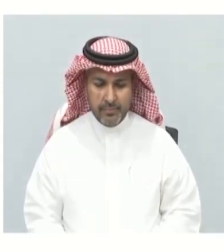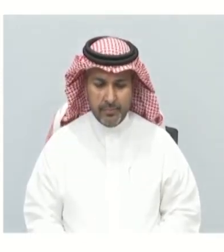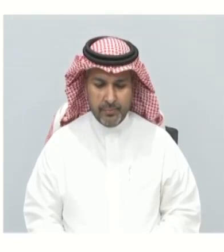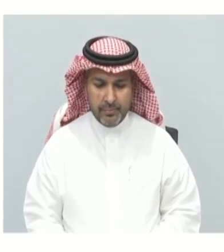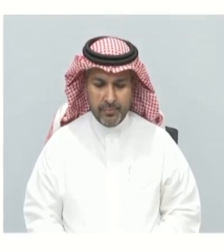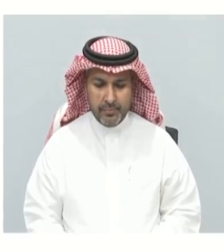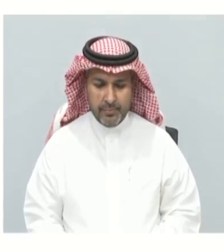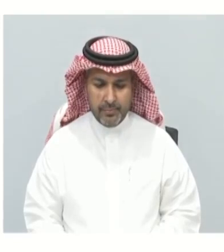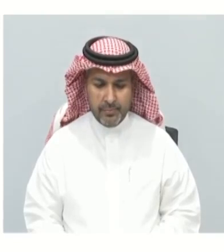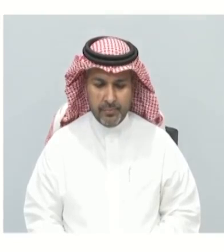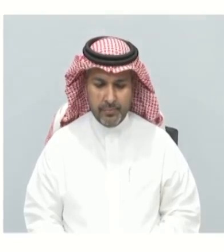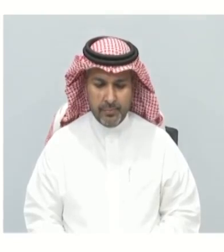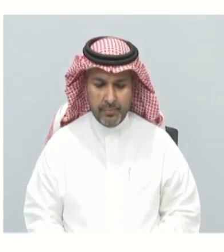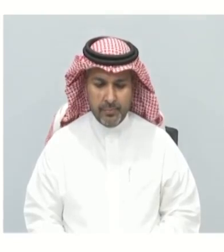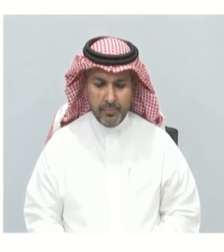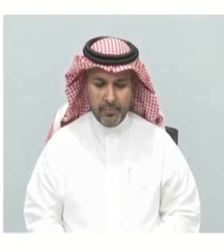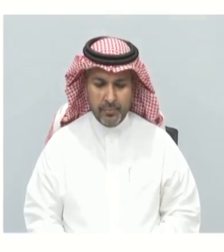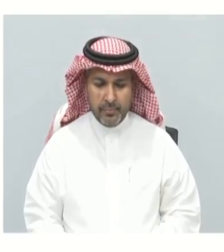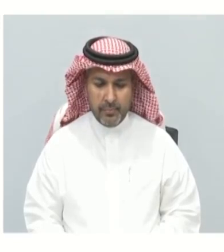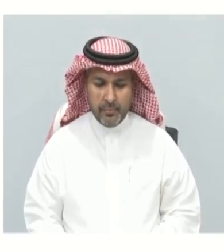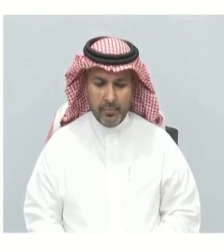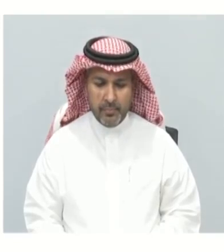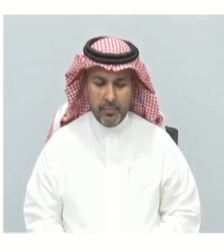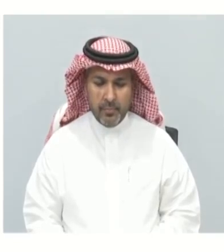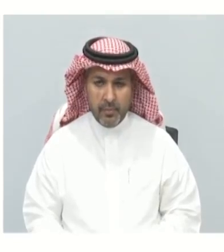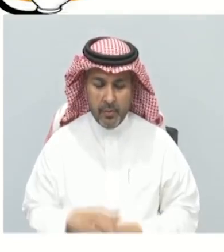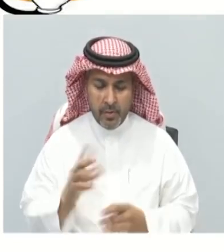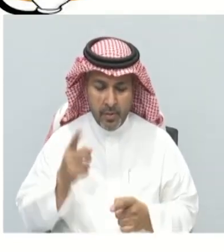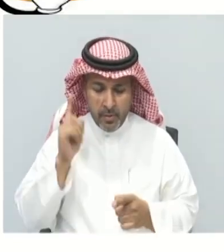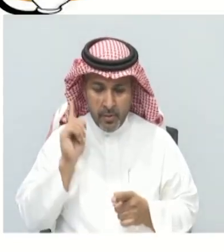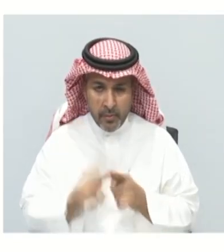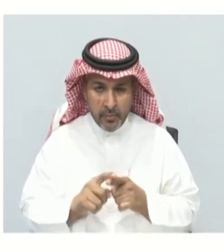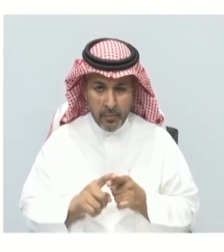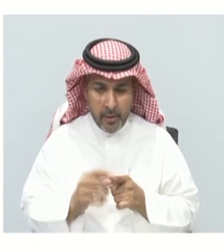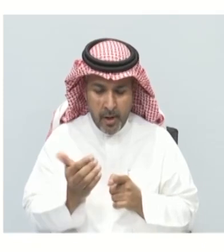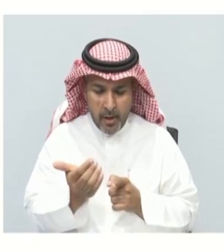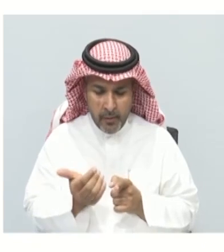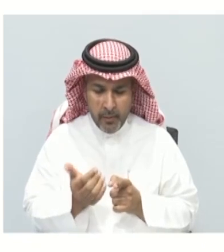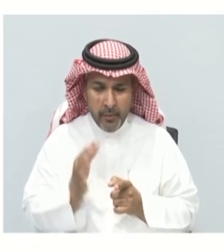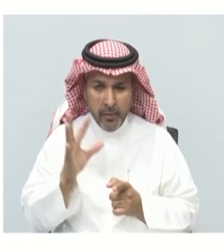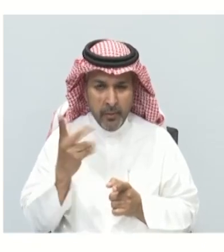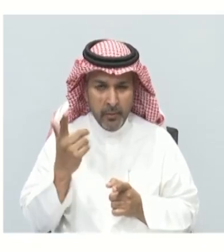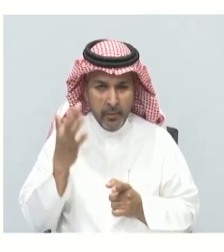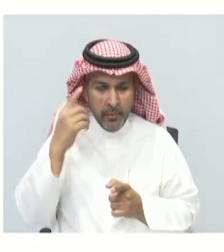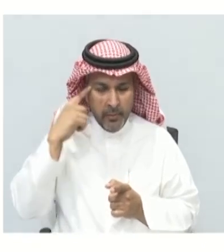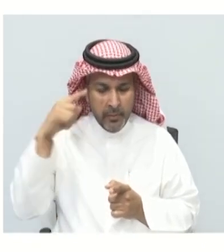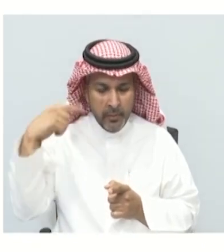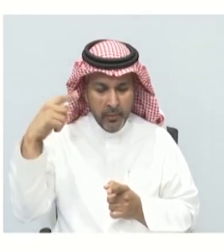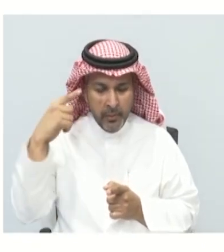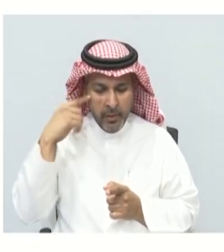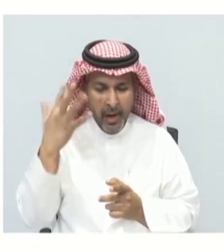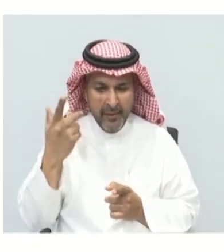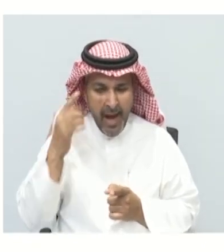المتجهه لسياره او لنقصان ماذا لنقصان سرعه حاول ان تفكر في هذا السؤال الجميل حاول ان